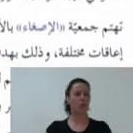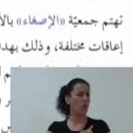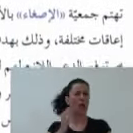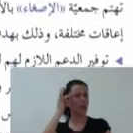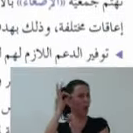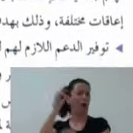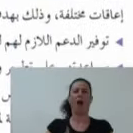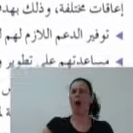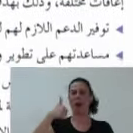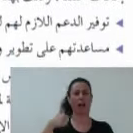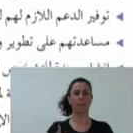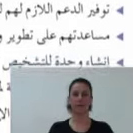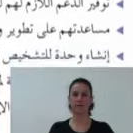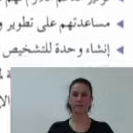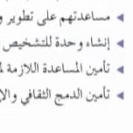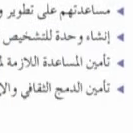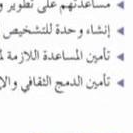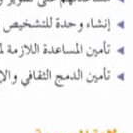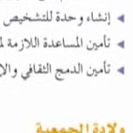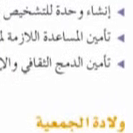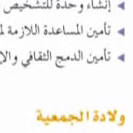حكومية ولا تتوخى الربح